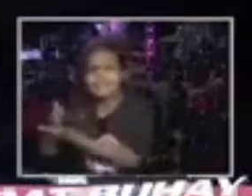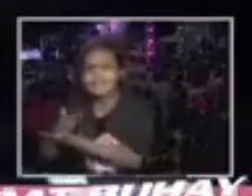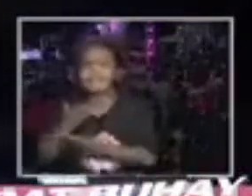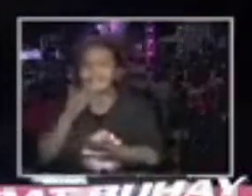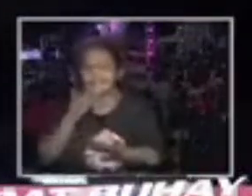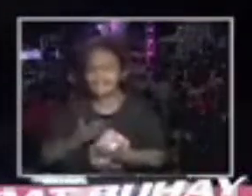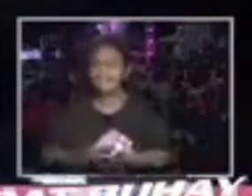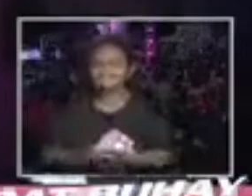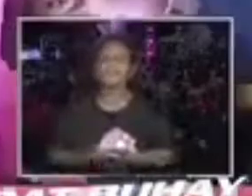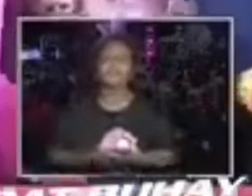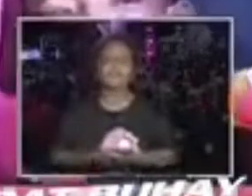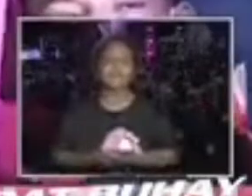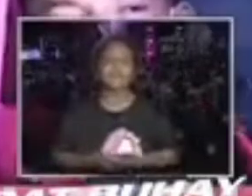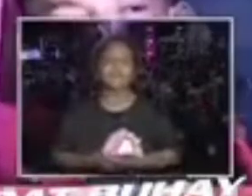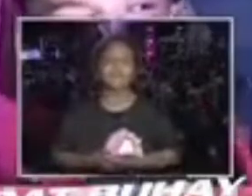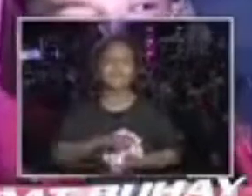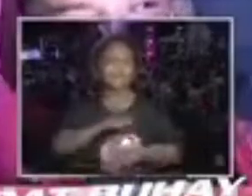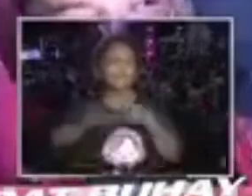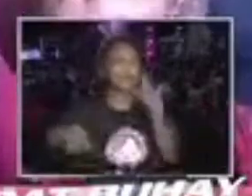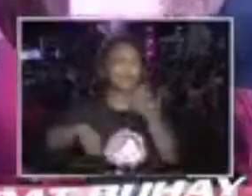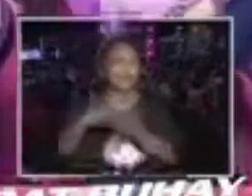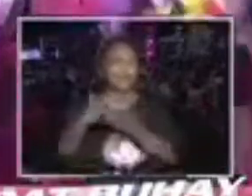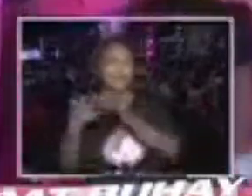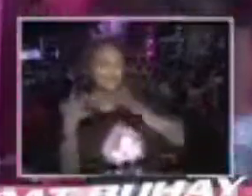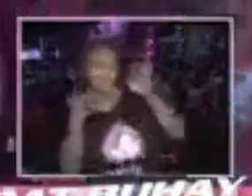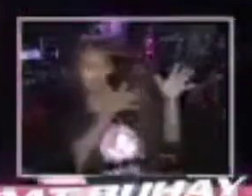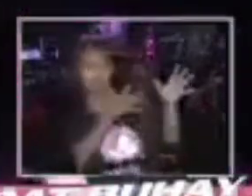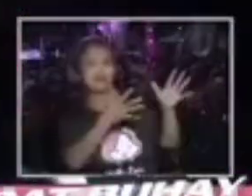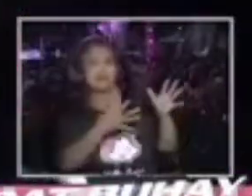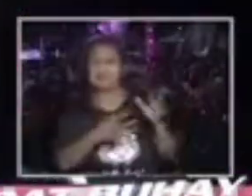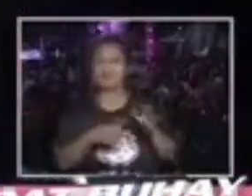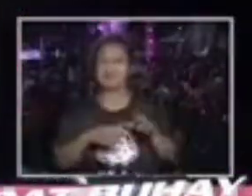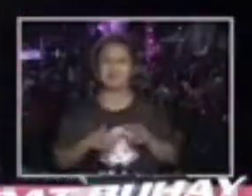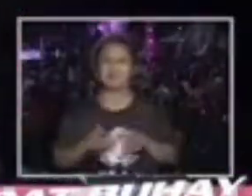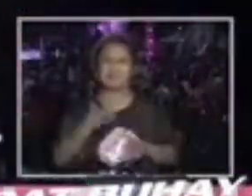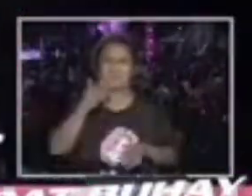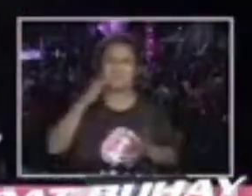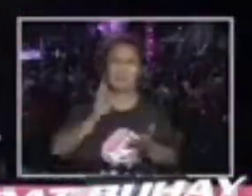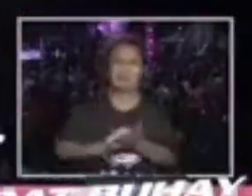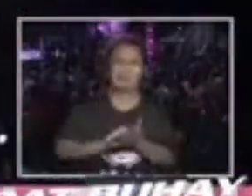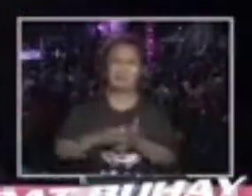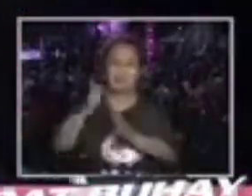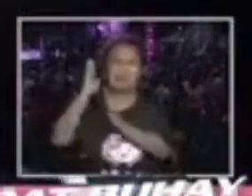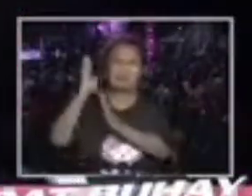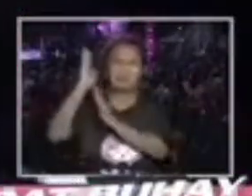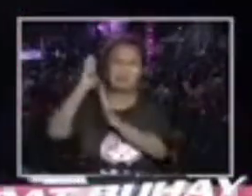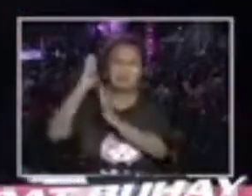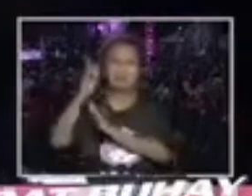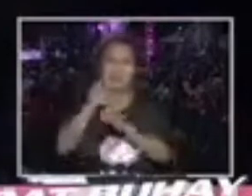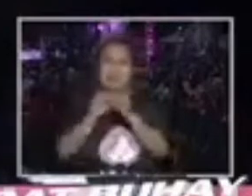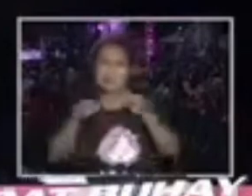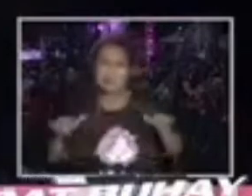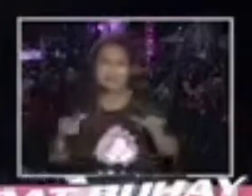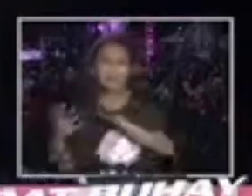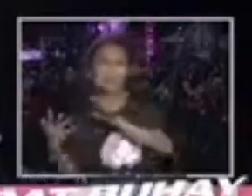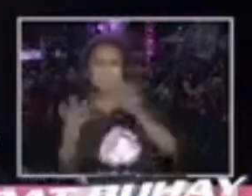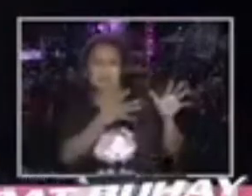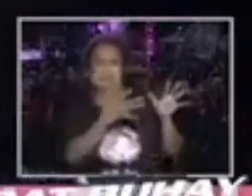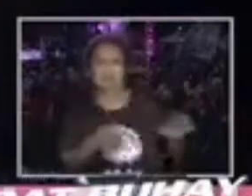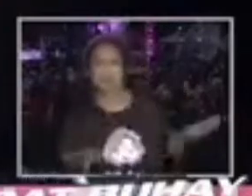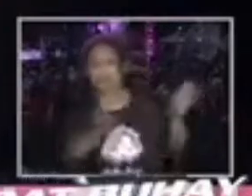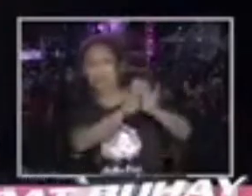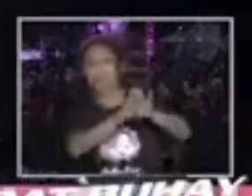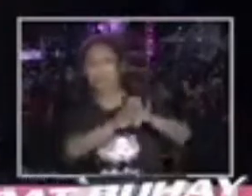Ang pagbaklas sa luma at bulok na sistema nagsisimula sa pagtigil